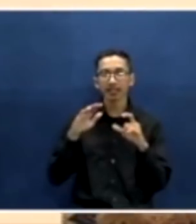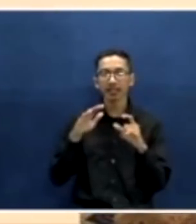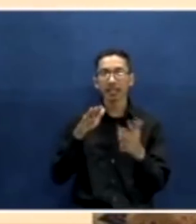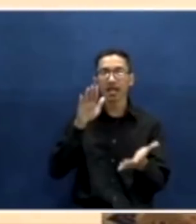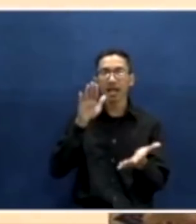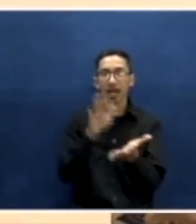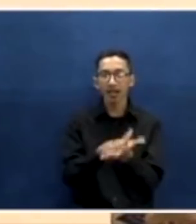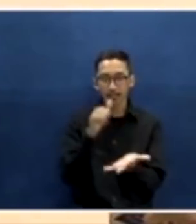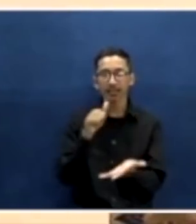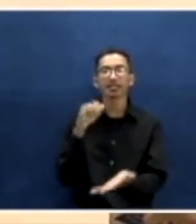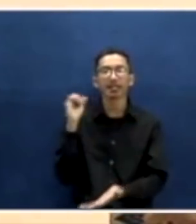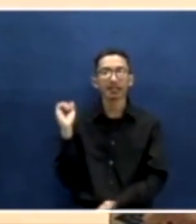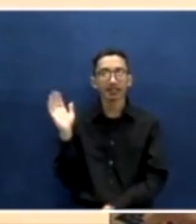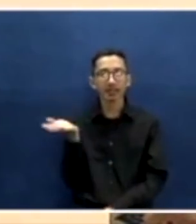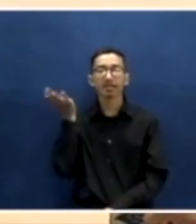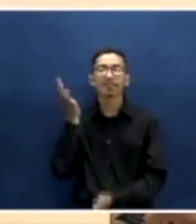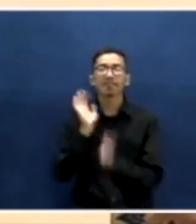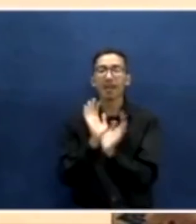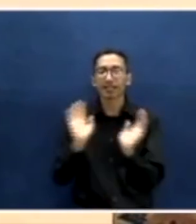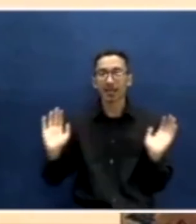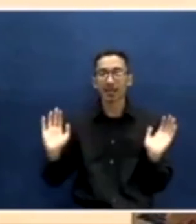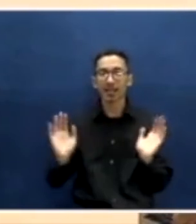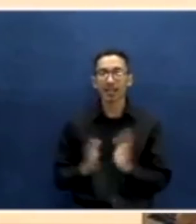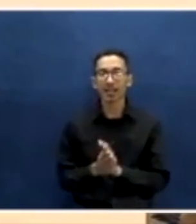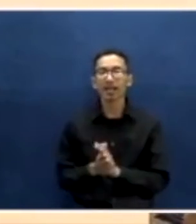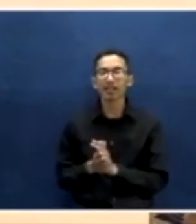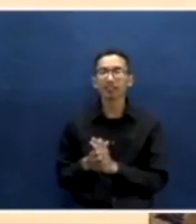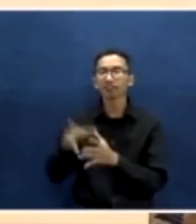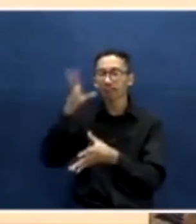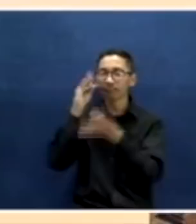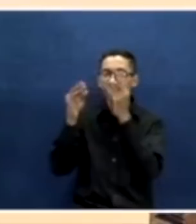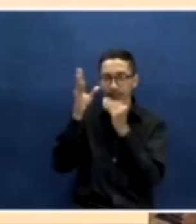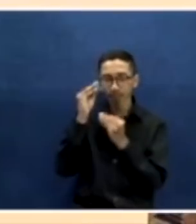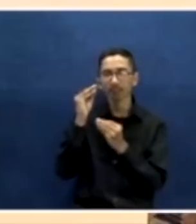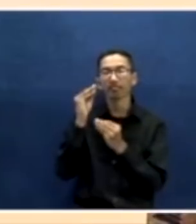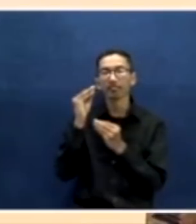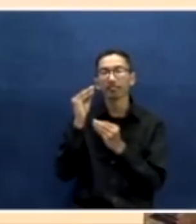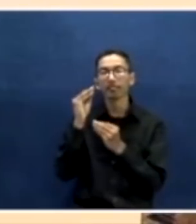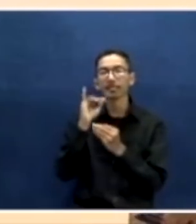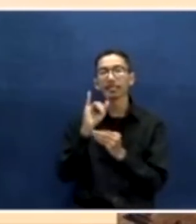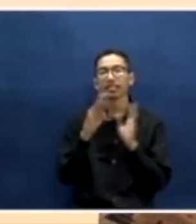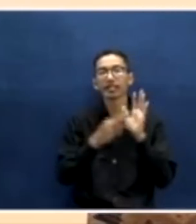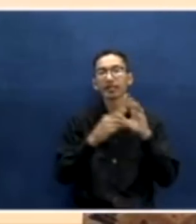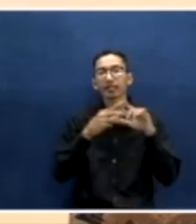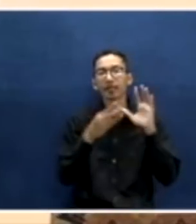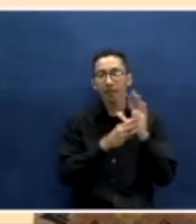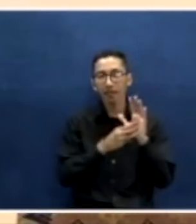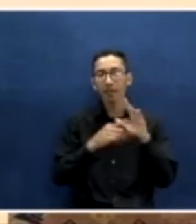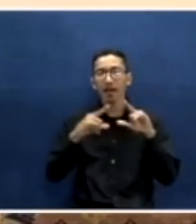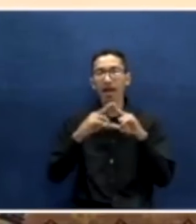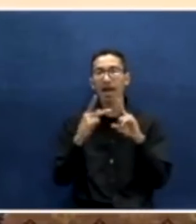kalau kita boleh mengacu kepada hafalanya Imam Ahmad Imam Ahmad disebut dengan Imam ahlussunnah